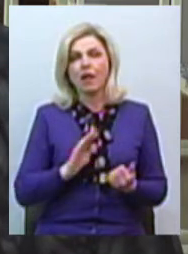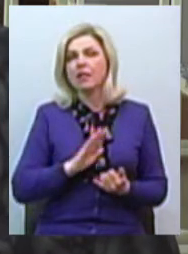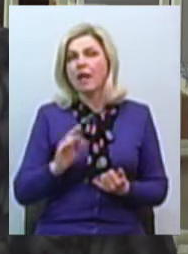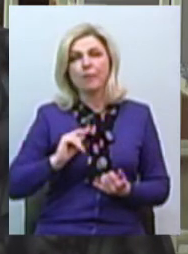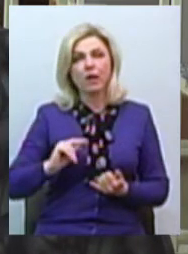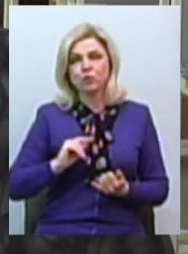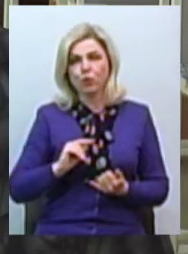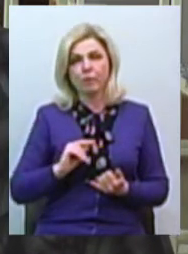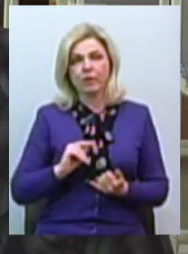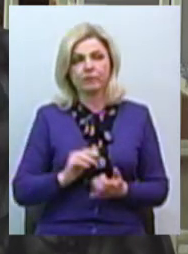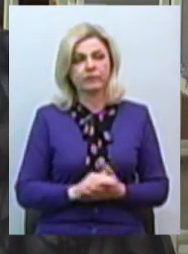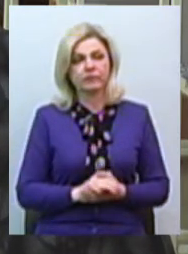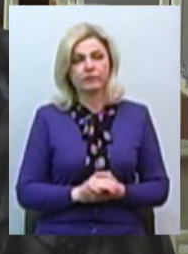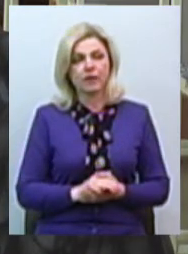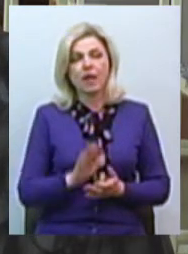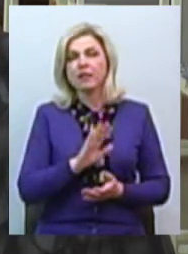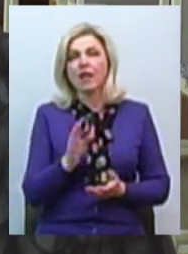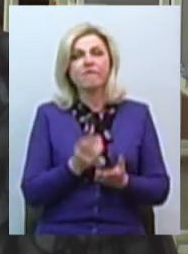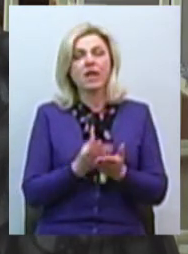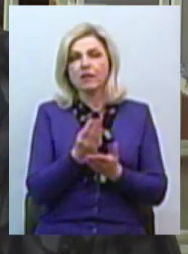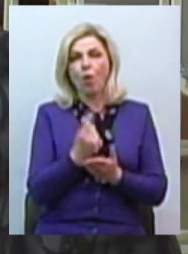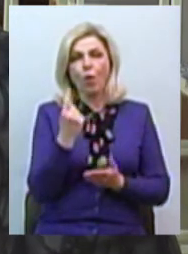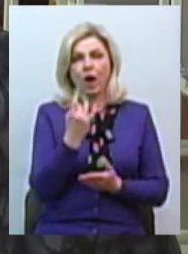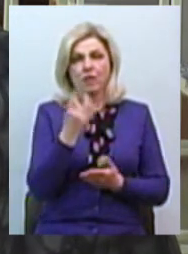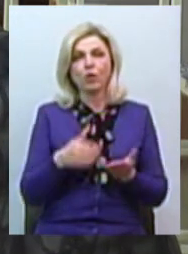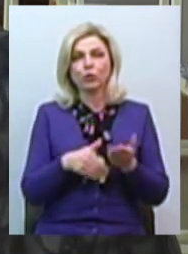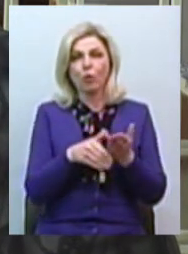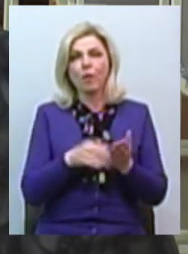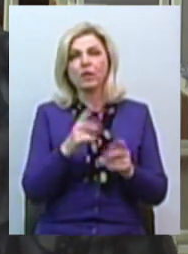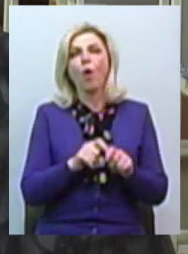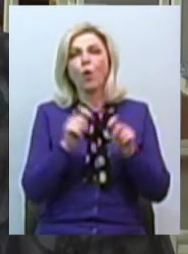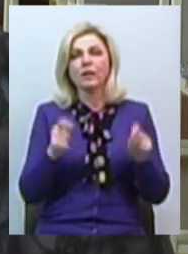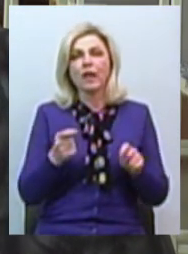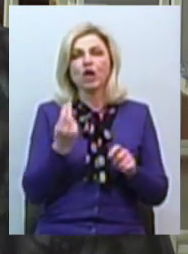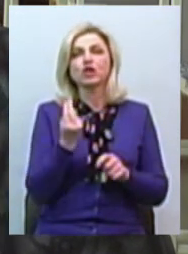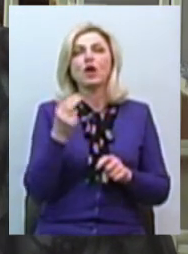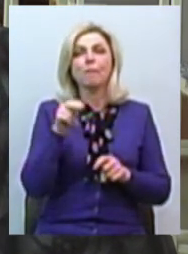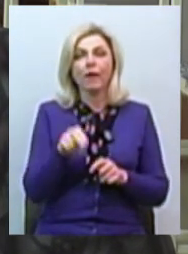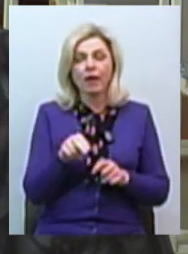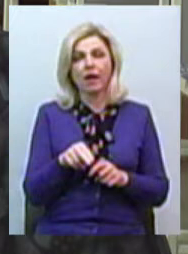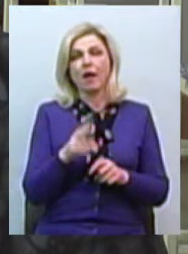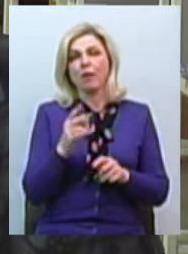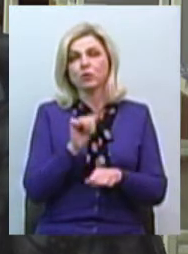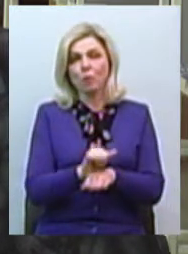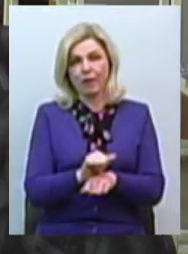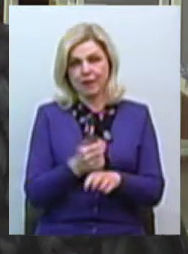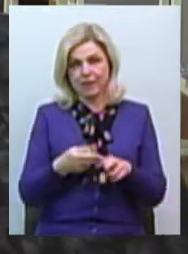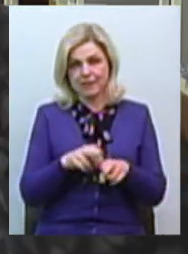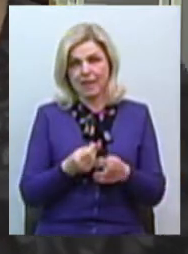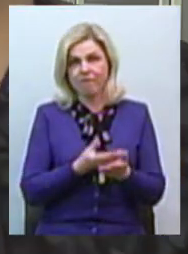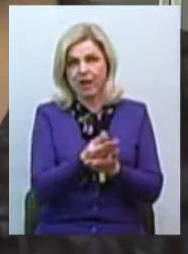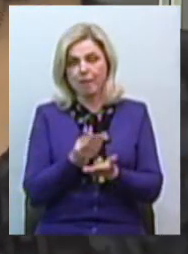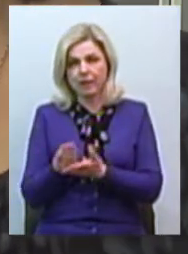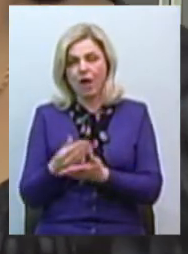працюємо в тому плані, не видаємо одноразову допомогу на відкриття підприємницької діяльності. Ми призупинили ці виплати,